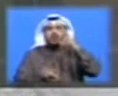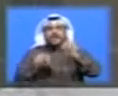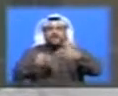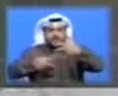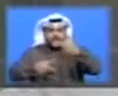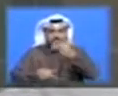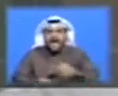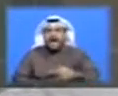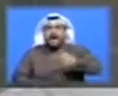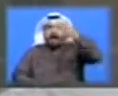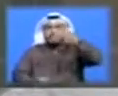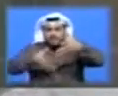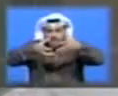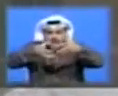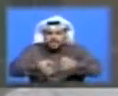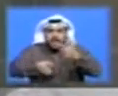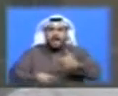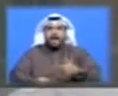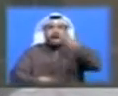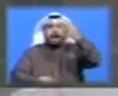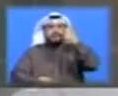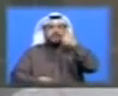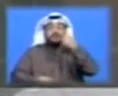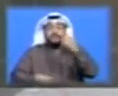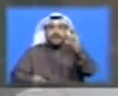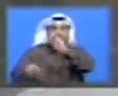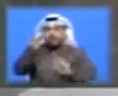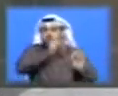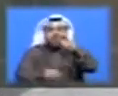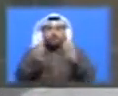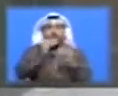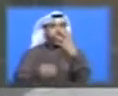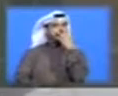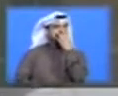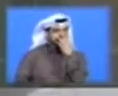فبنقيم احتياجاتنا، بنحاول نرتب زي ترتيب